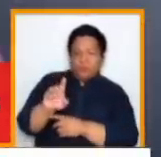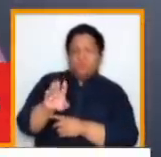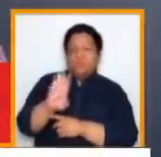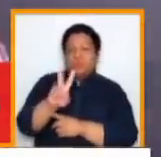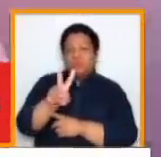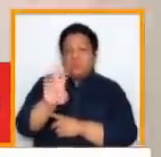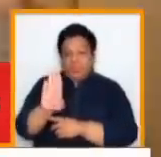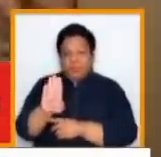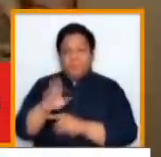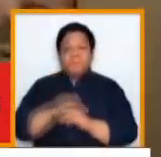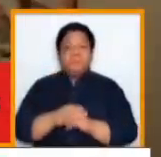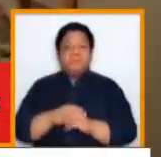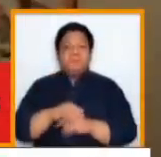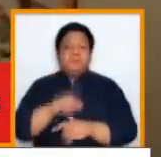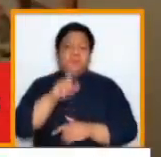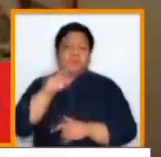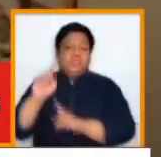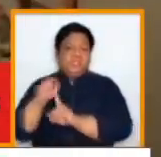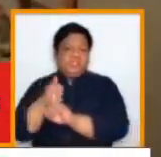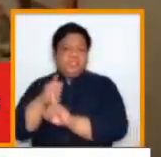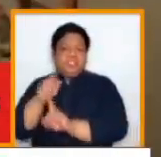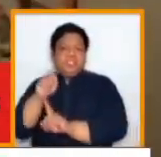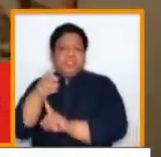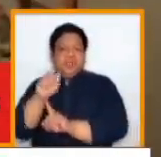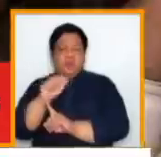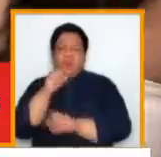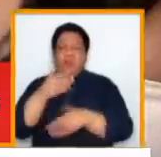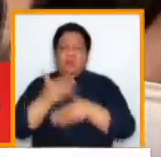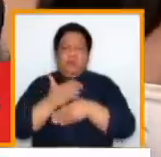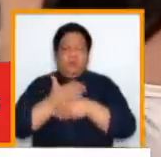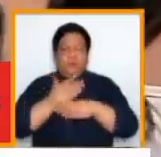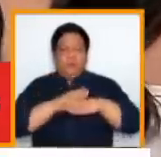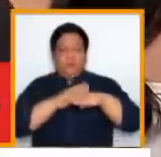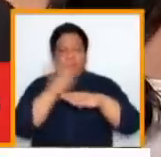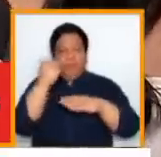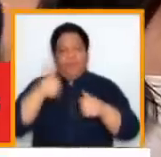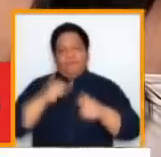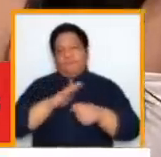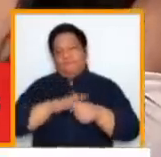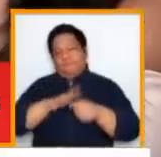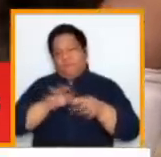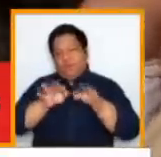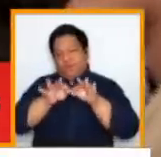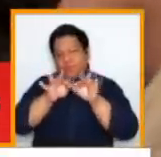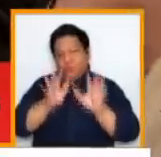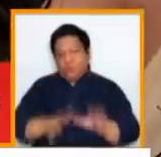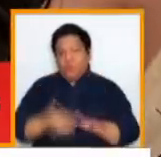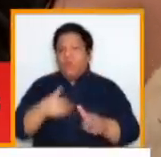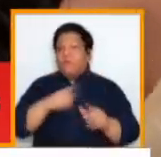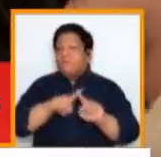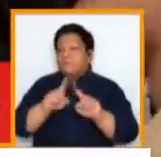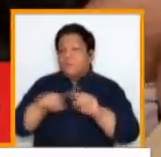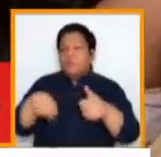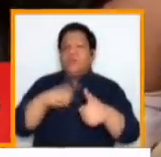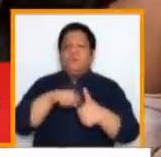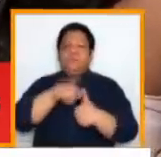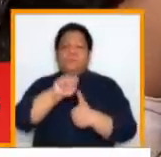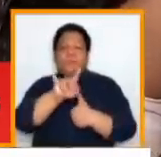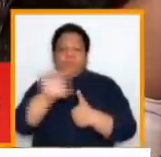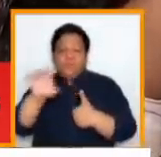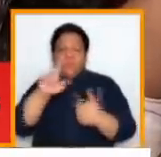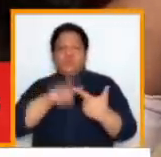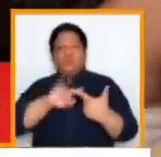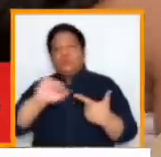daw nahirapan si Thea sa language barrier dahil may mga interpreter naman. Ilan sa upcoming guests sina Mikey Quintos, Julian San Jose,